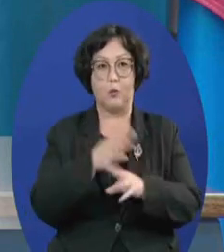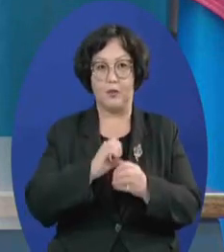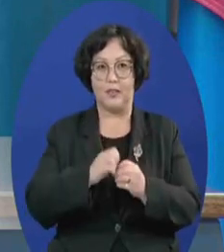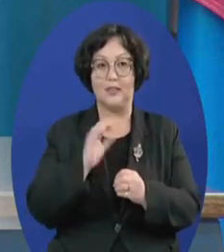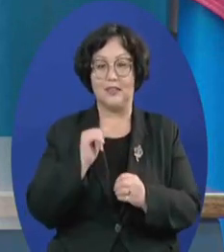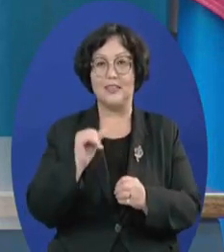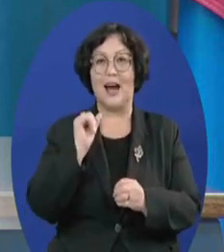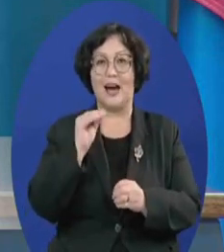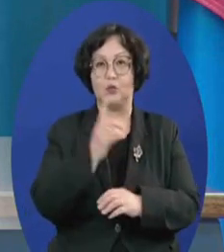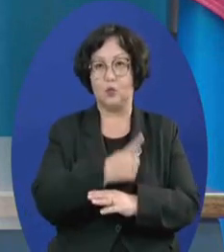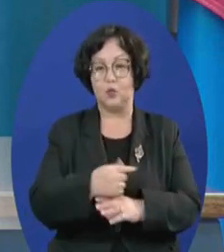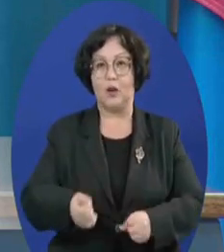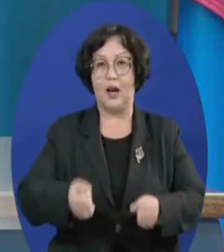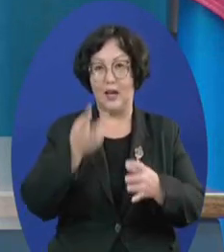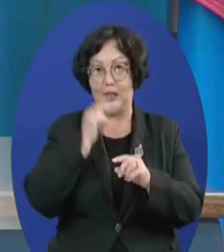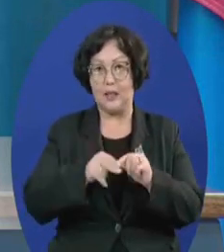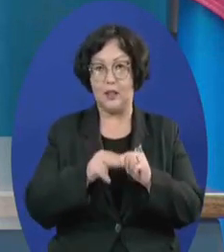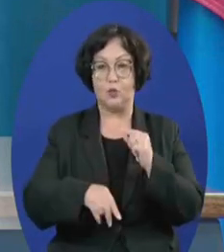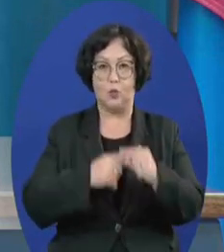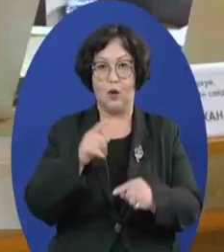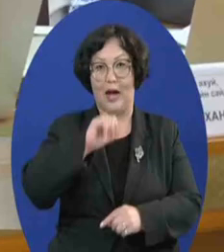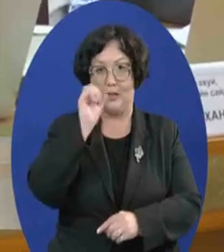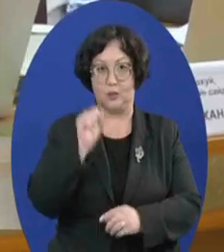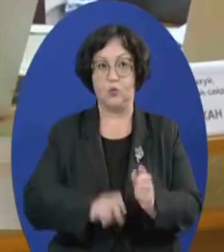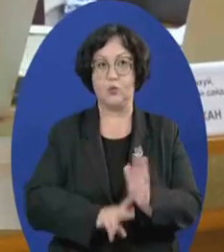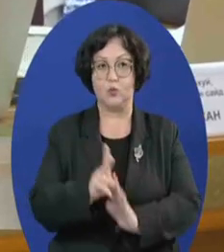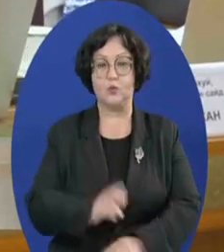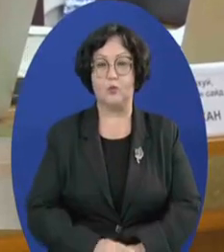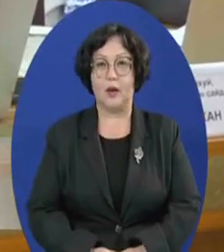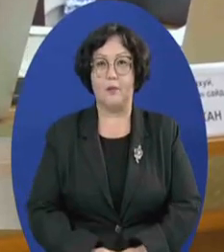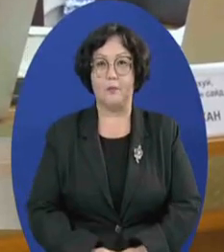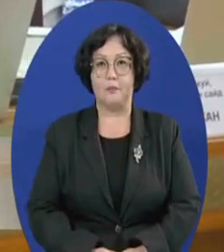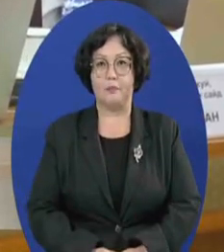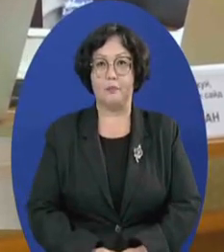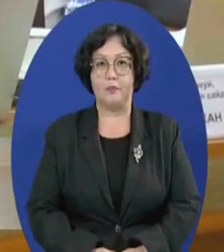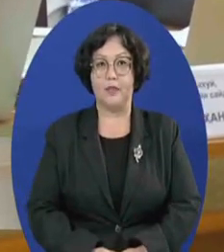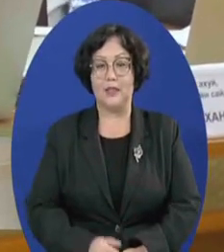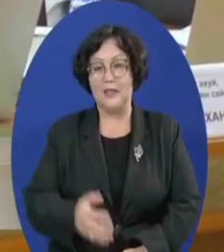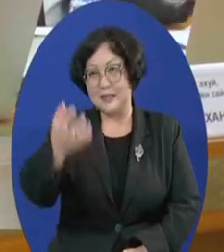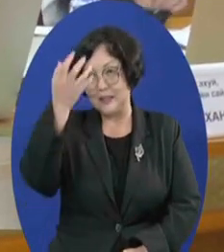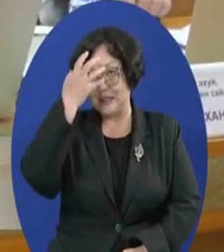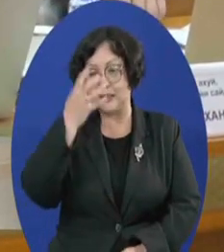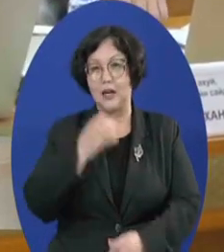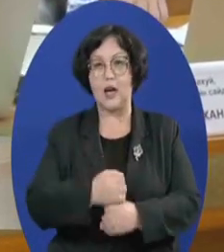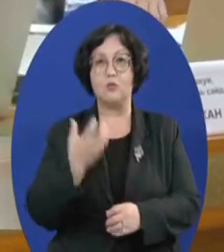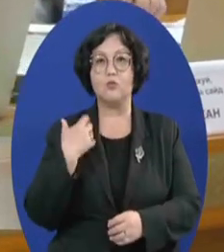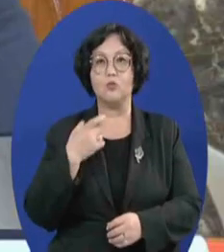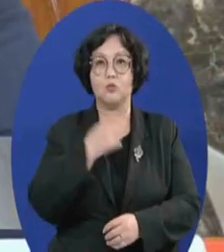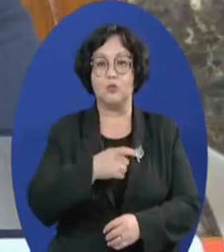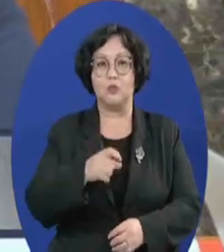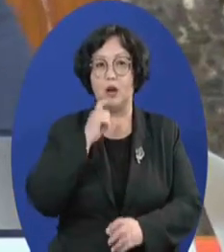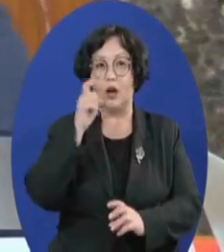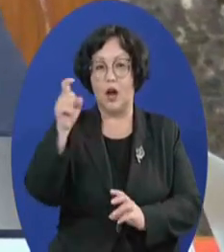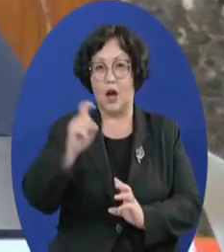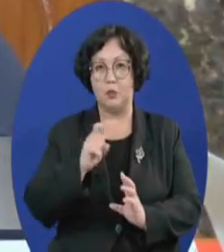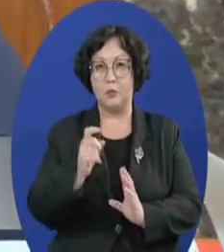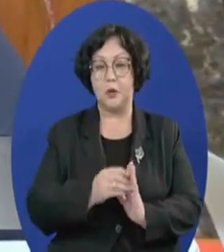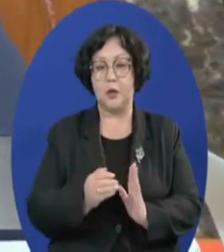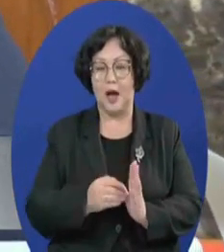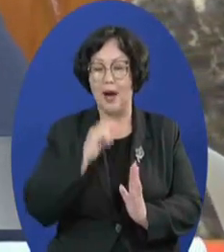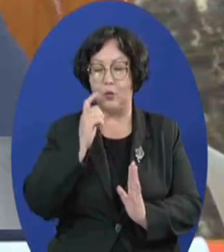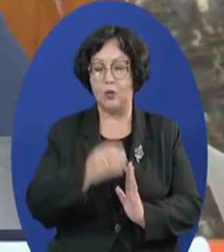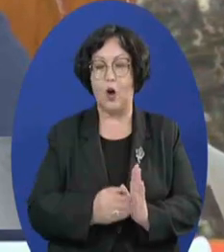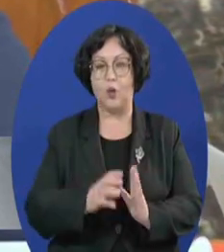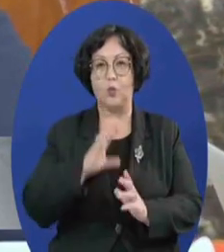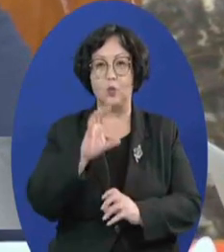хэрхэн үр дүнтэйгээр хяналт тавих уу гэдэг бол асуудал гарч ирж байгаа. Засгийн газрын ажлын хэсгийн тайлбараас үзвэл олон